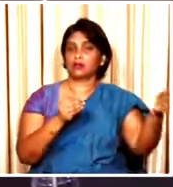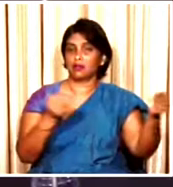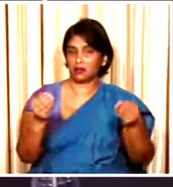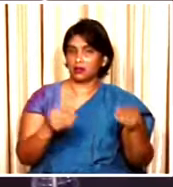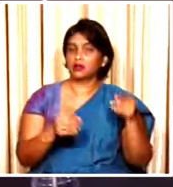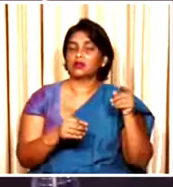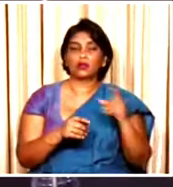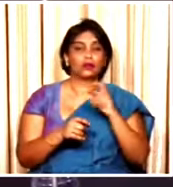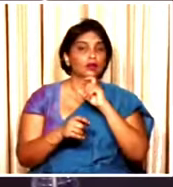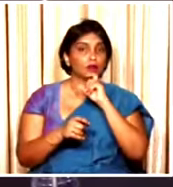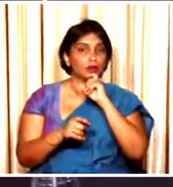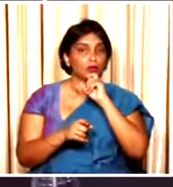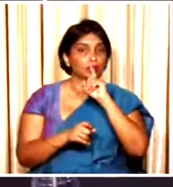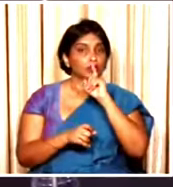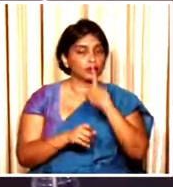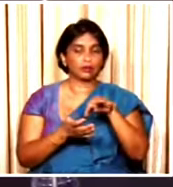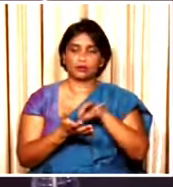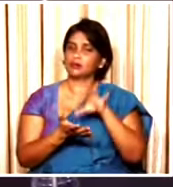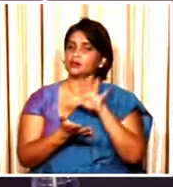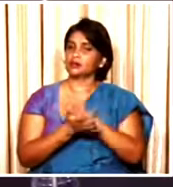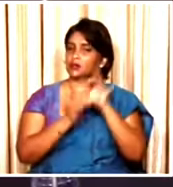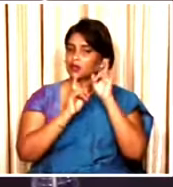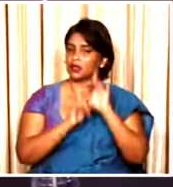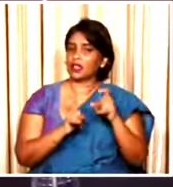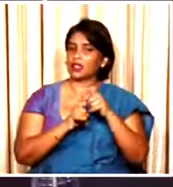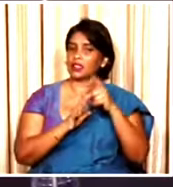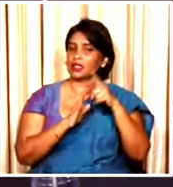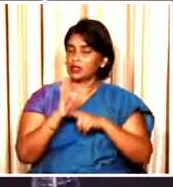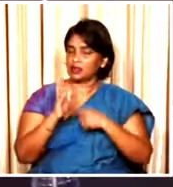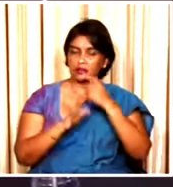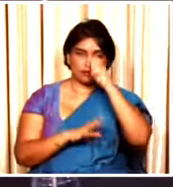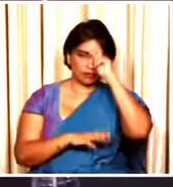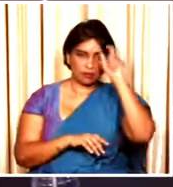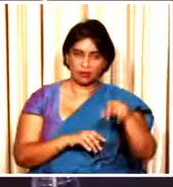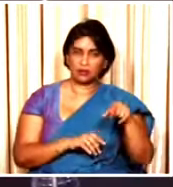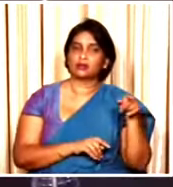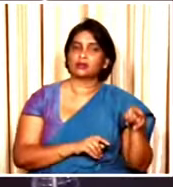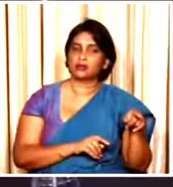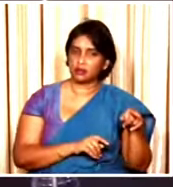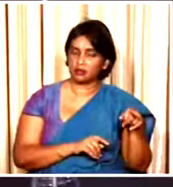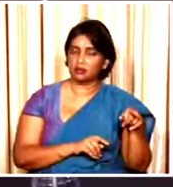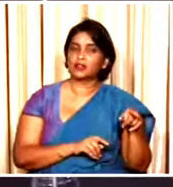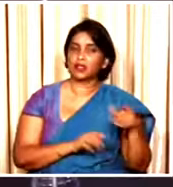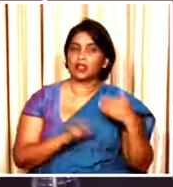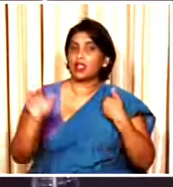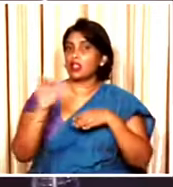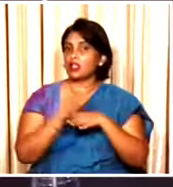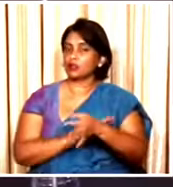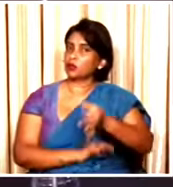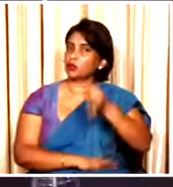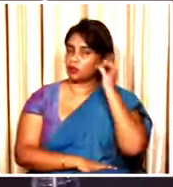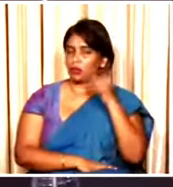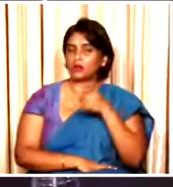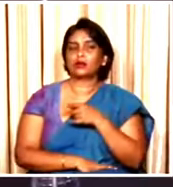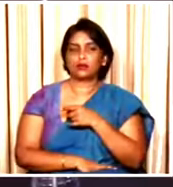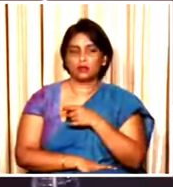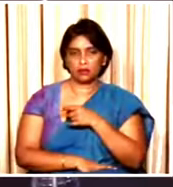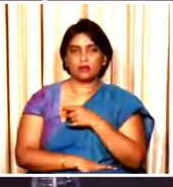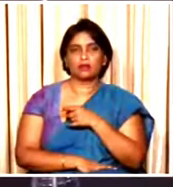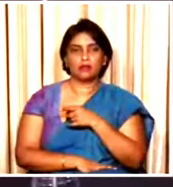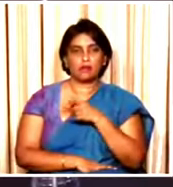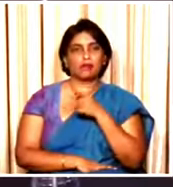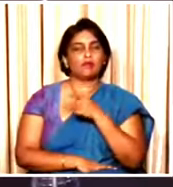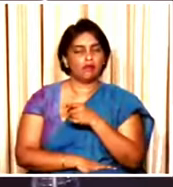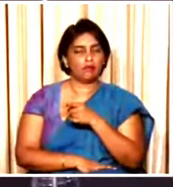මේ අධිකරණයෙන් දුන්න තීන්දුව අනුව දයාසිරි ජයශේකර මන්ත්‍රීතුමාට ඇතුළට යන්න නොදීම